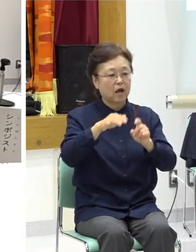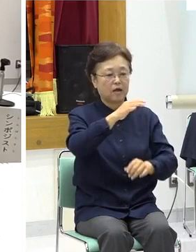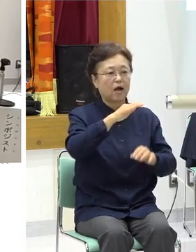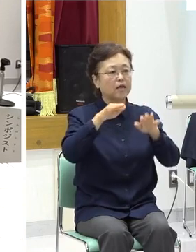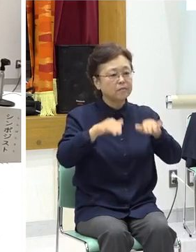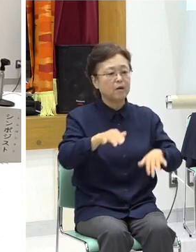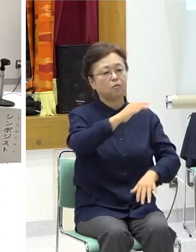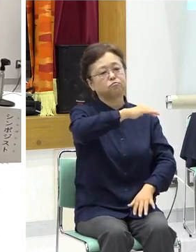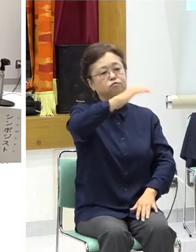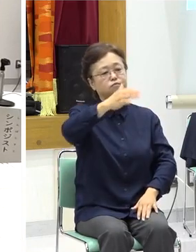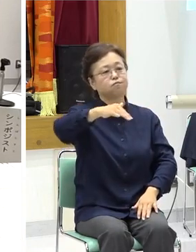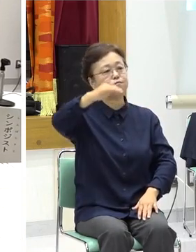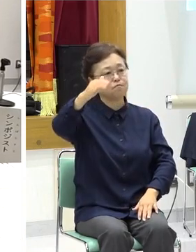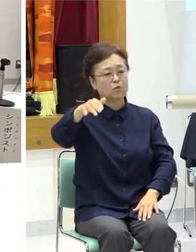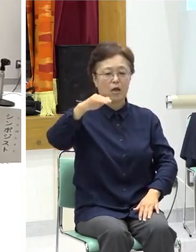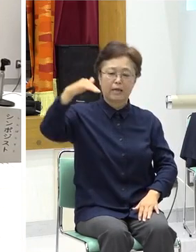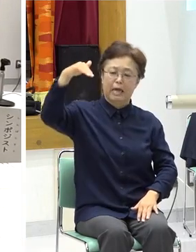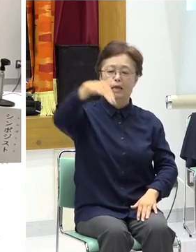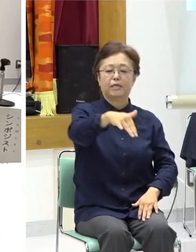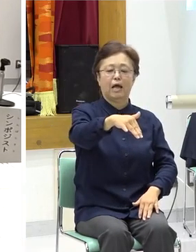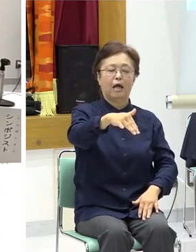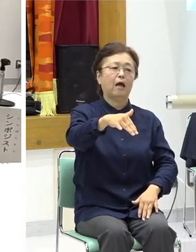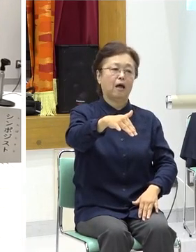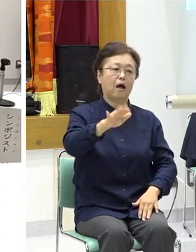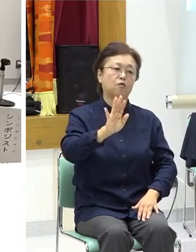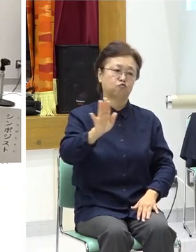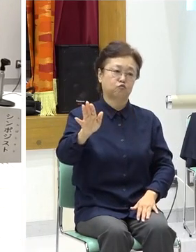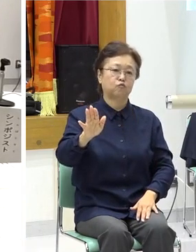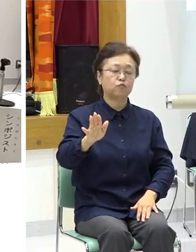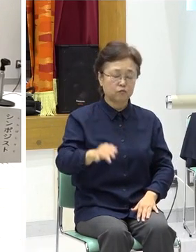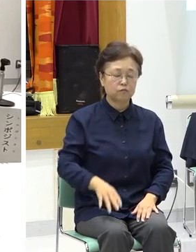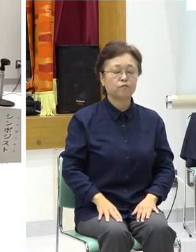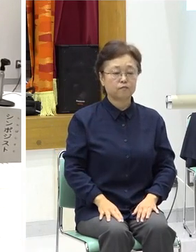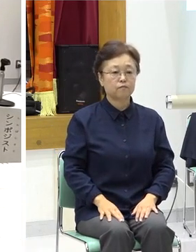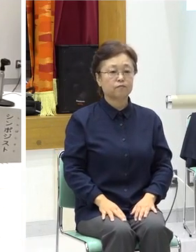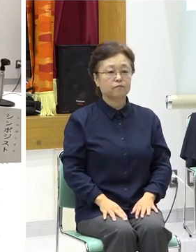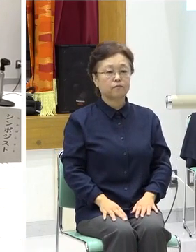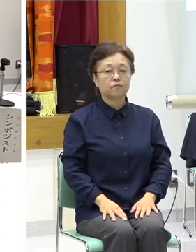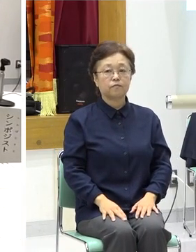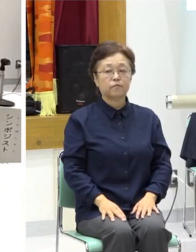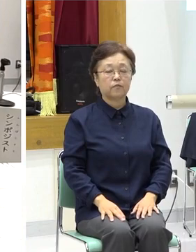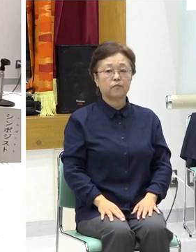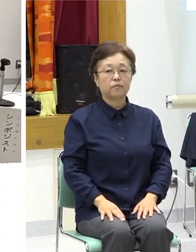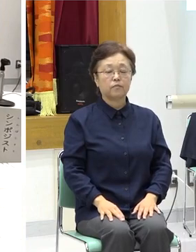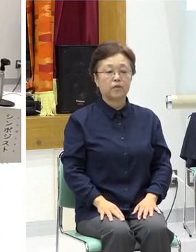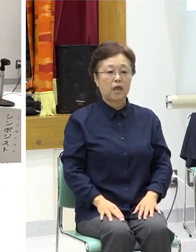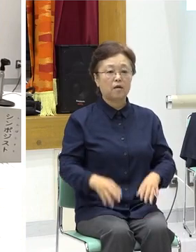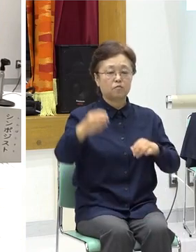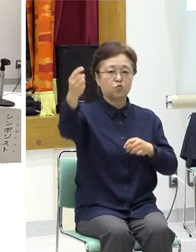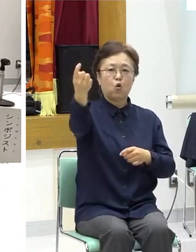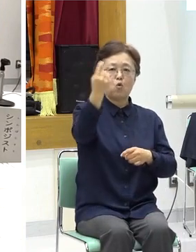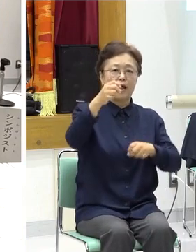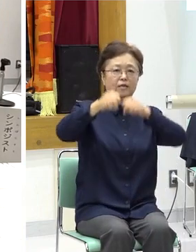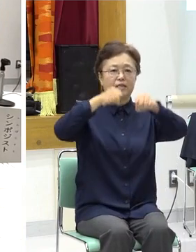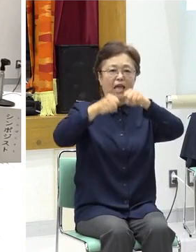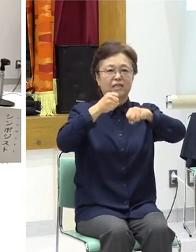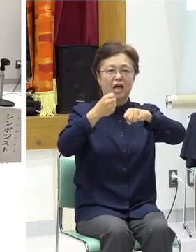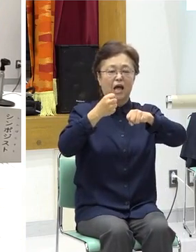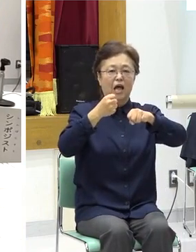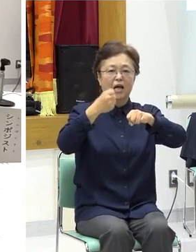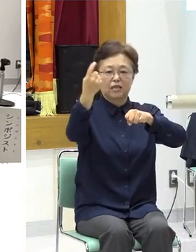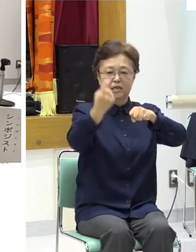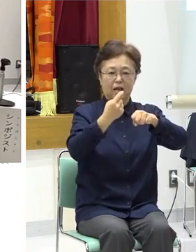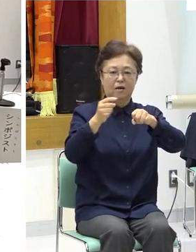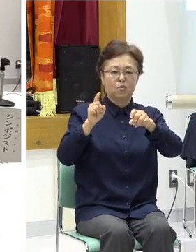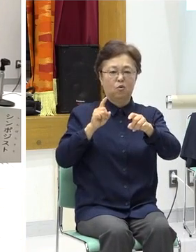ね、全然凸凹で、そこね、傾斜がすごいんですよ。これ、もう対面で自転車と